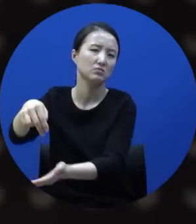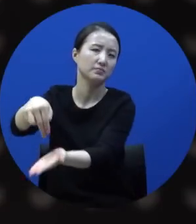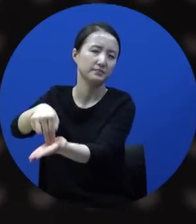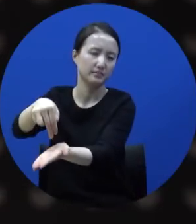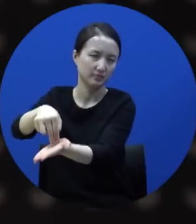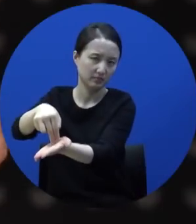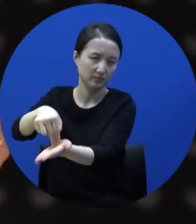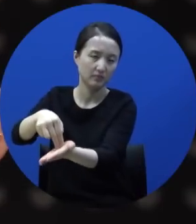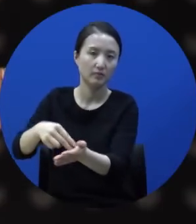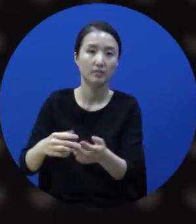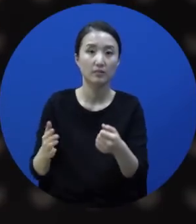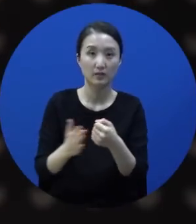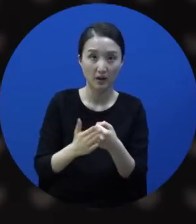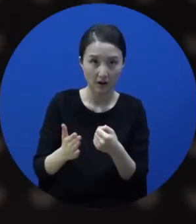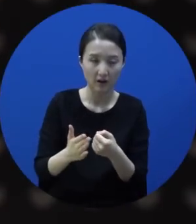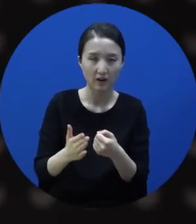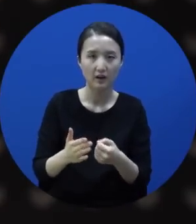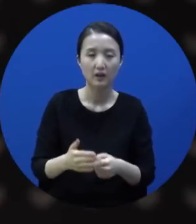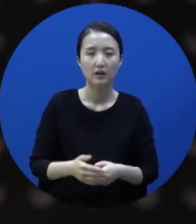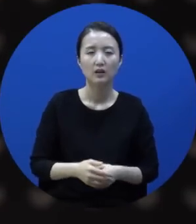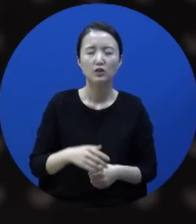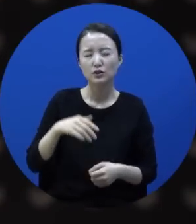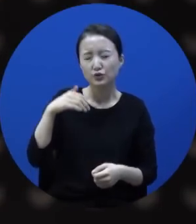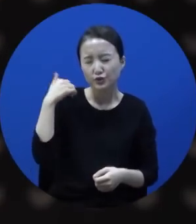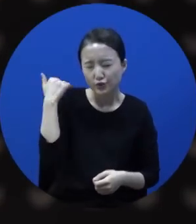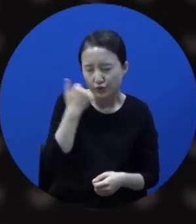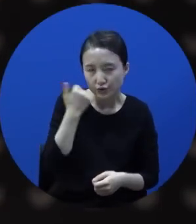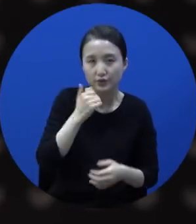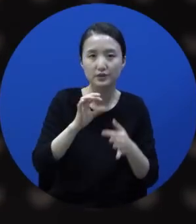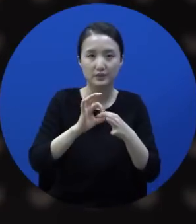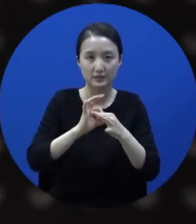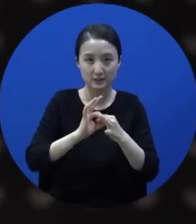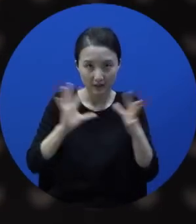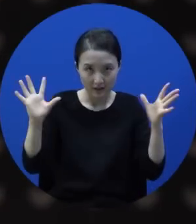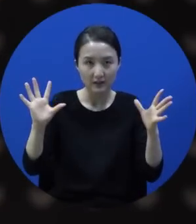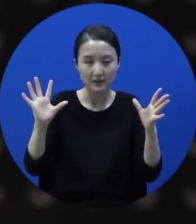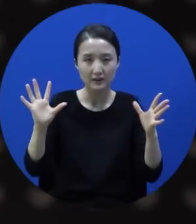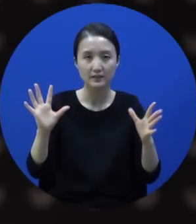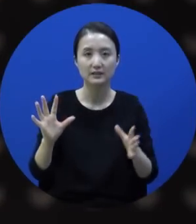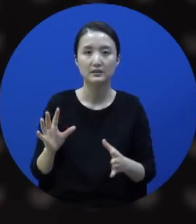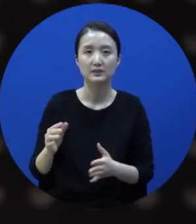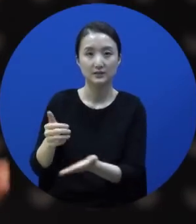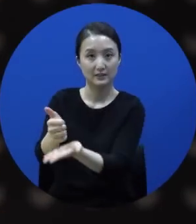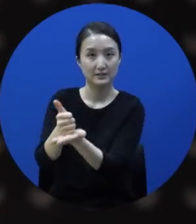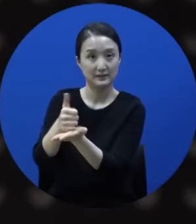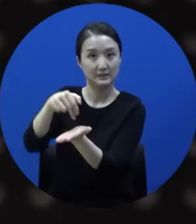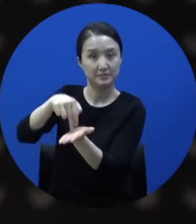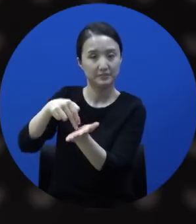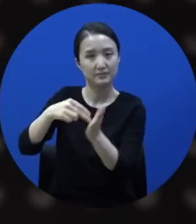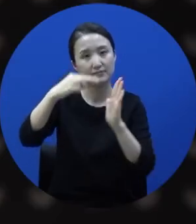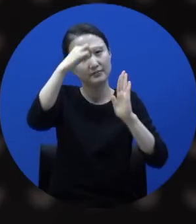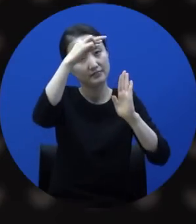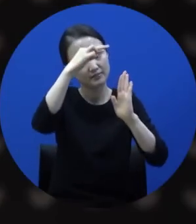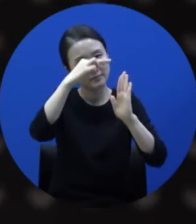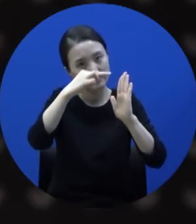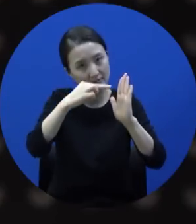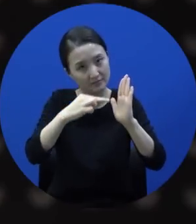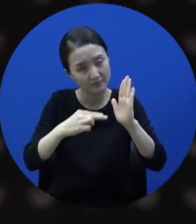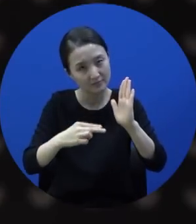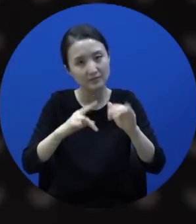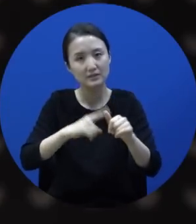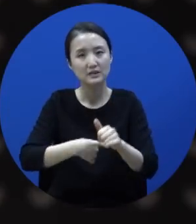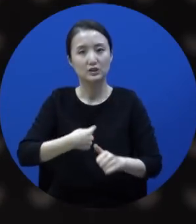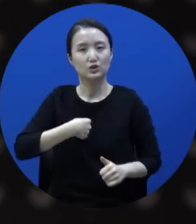관점에서 내가 첫 글을 본다고 하더라도 나에 대한 정보를 찾을 수 있게끔 이렇게 잘 표현해 주시는 거.